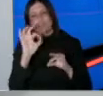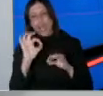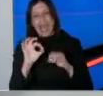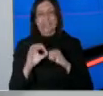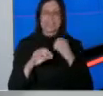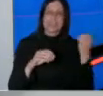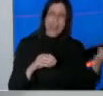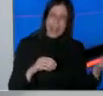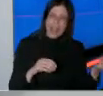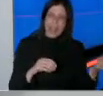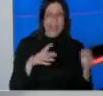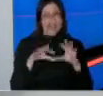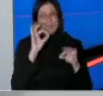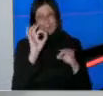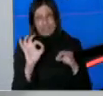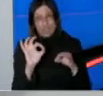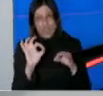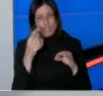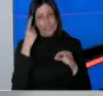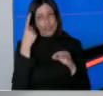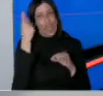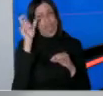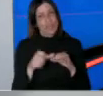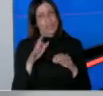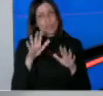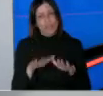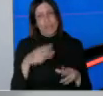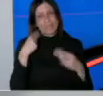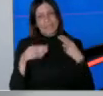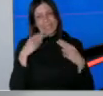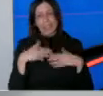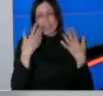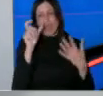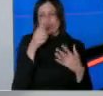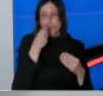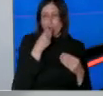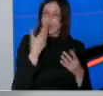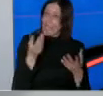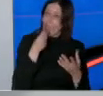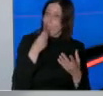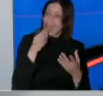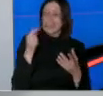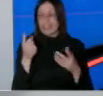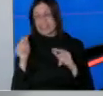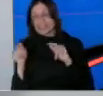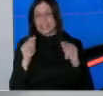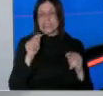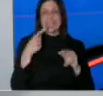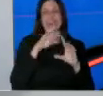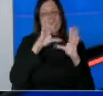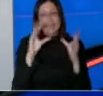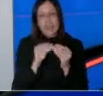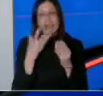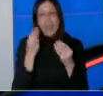השמאל, המצביעים שלו, יענו, תחשבו על בעניין, משהו במסעדה, משרת אנשים, אנשים אוכלים, אומרים, איך האוכל, זה קצת כאן, זה קצת... אתם כולכם